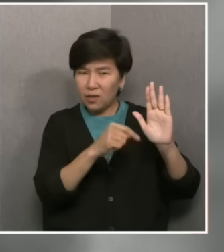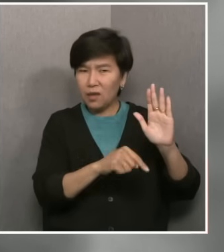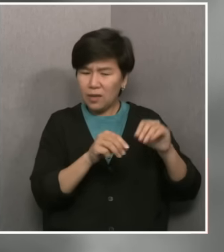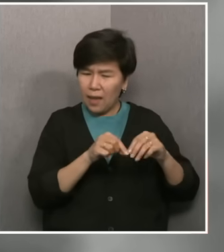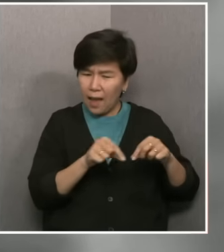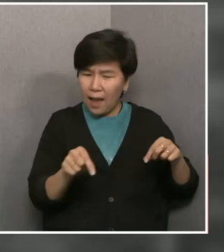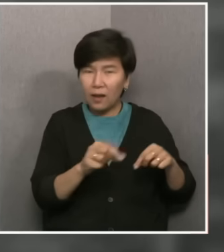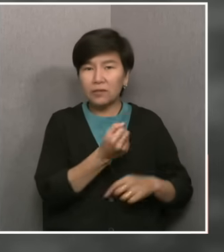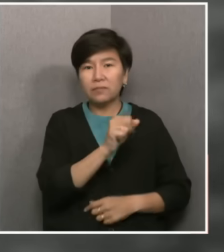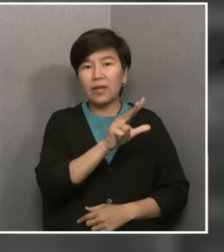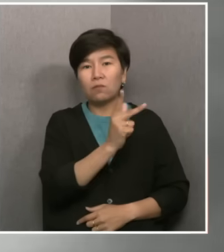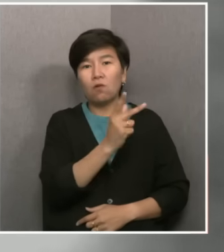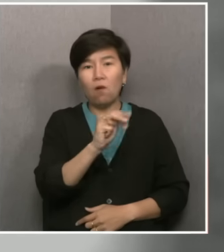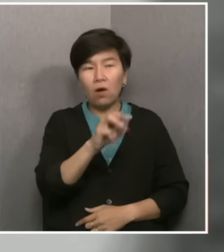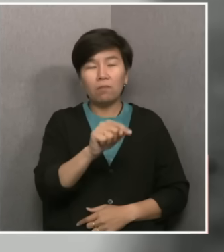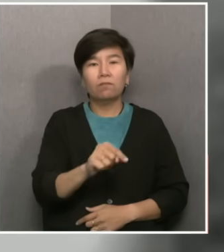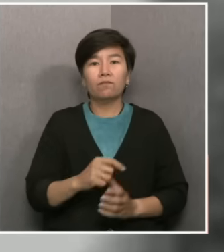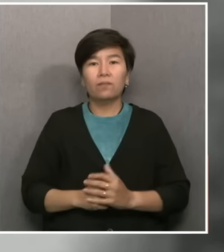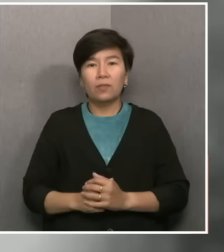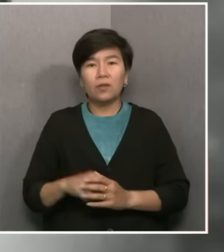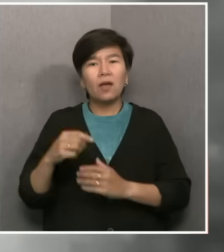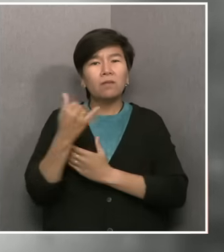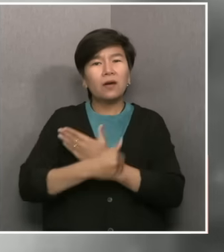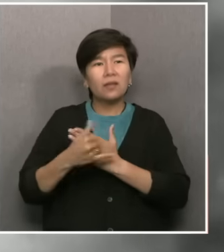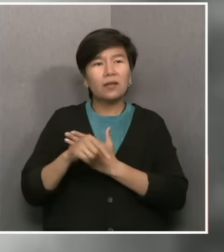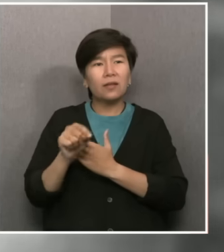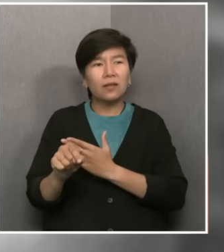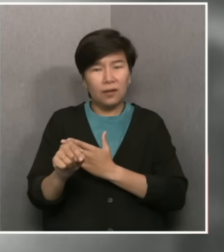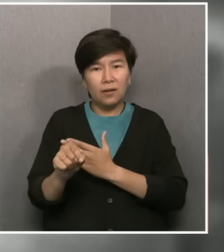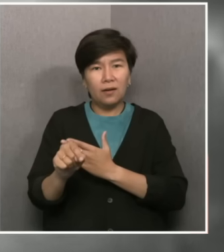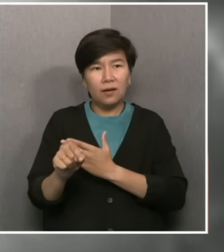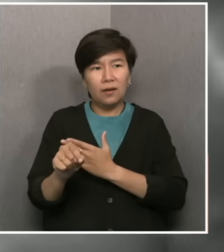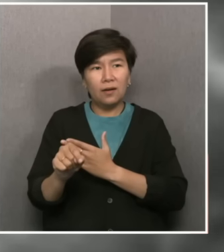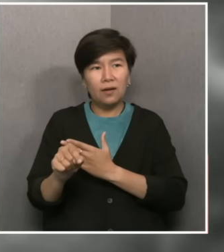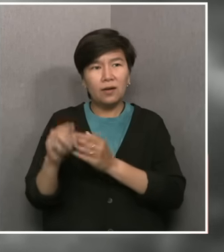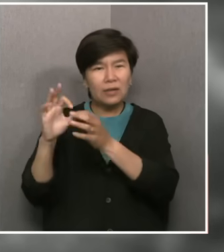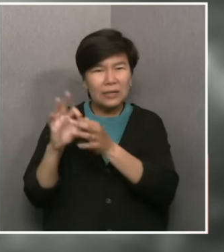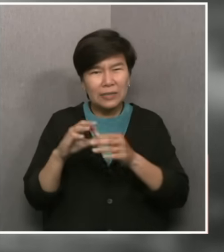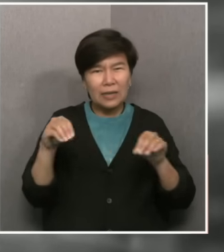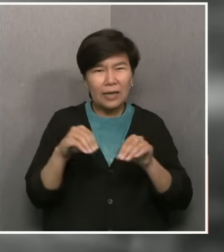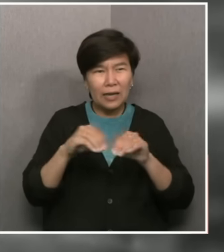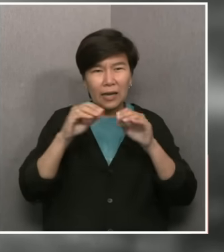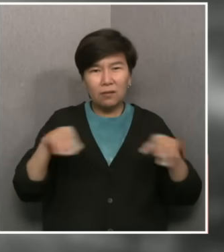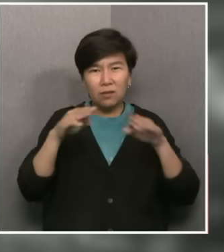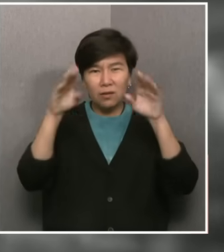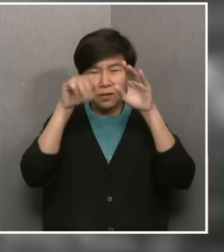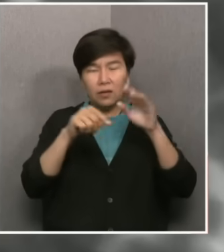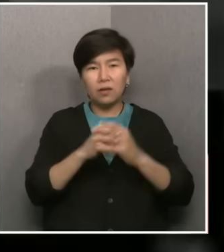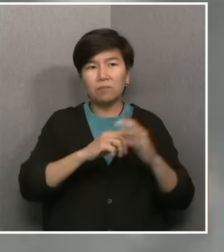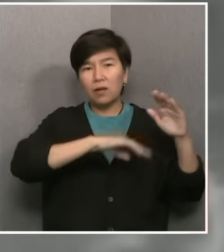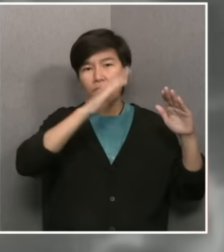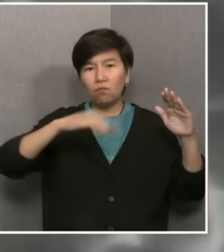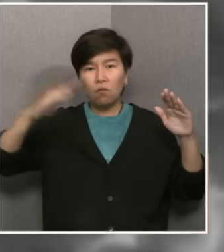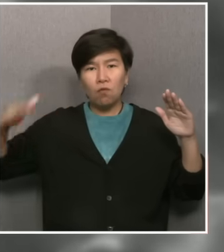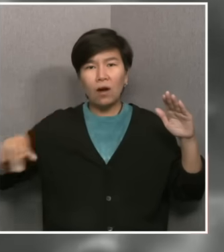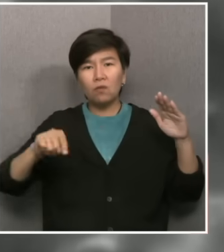ค่ะและบริเวณตอนเหนือของชีบาฟาร์มซึ่งเป็นพื้นที่พิพาท์ที่อยู่ใกล้กับที่ราบสูงโกลันเบื้อง